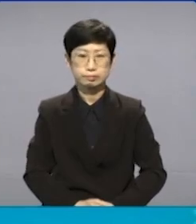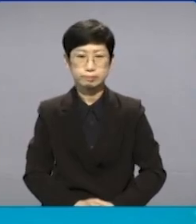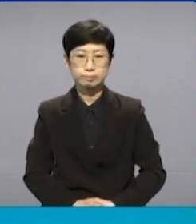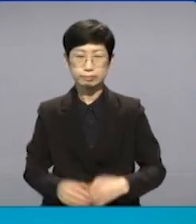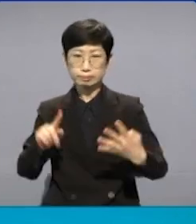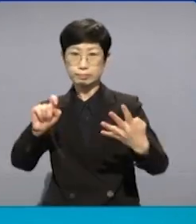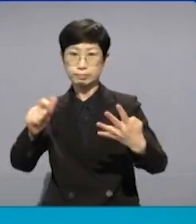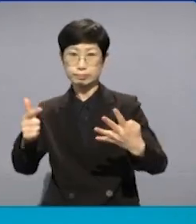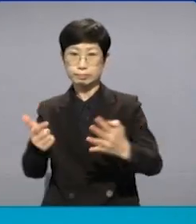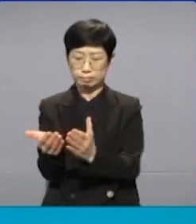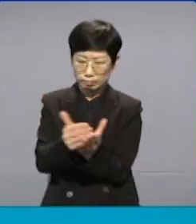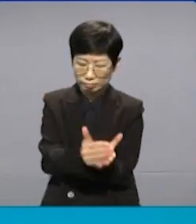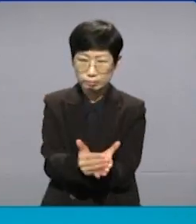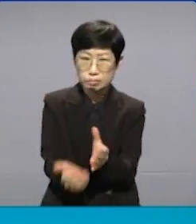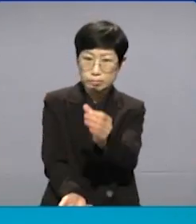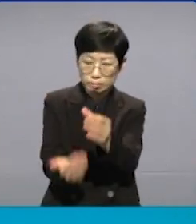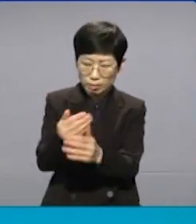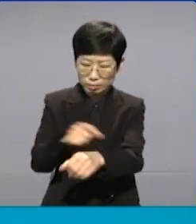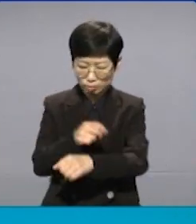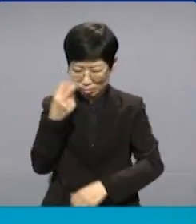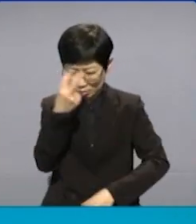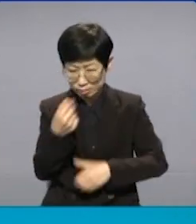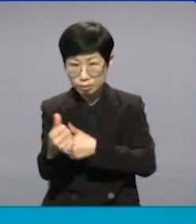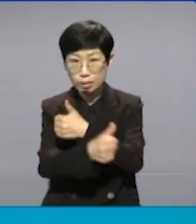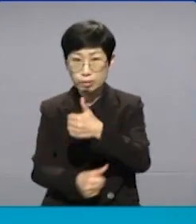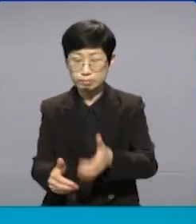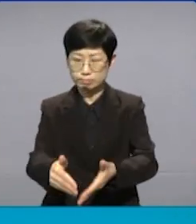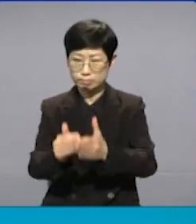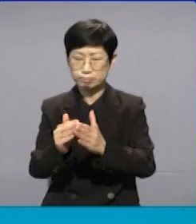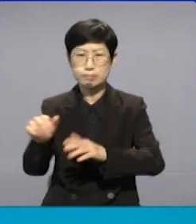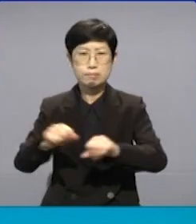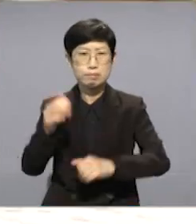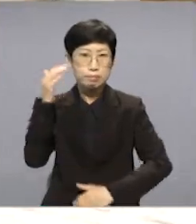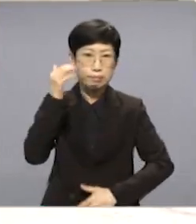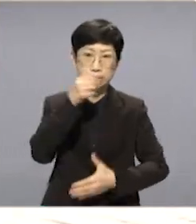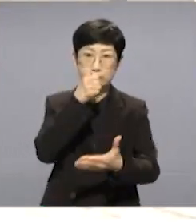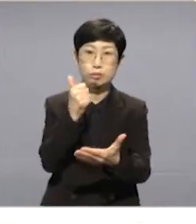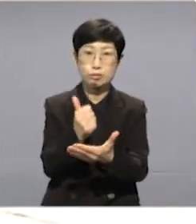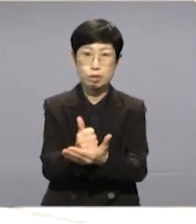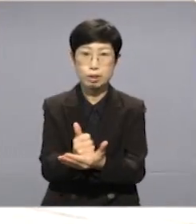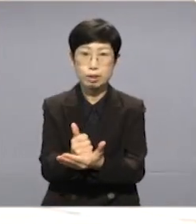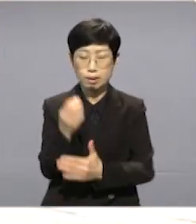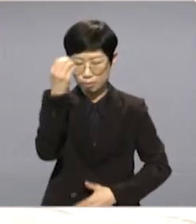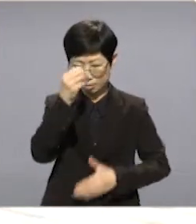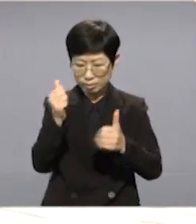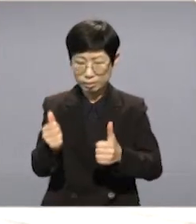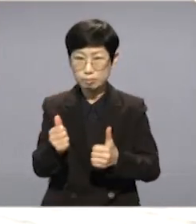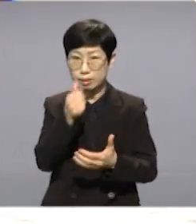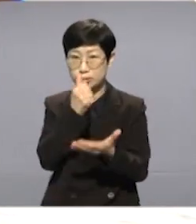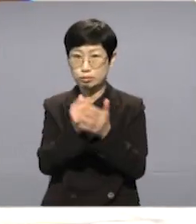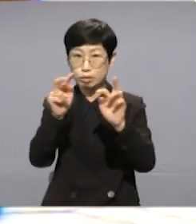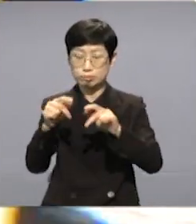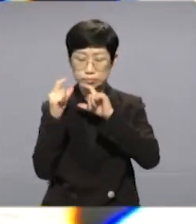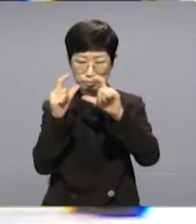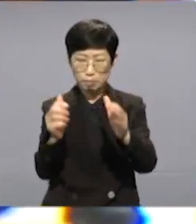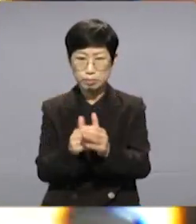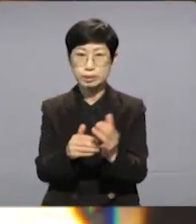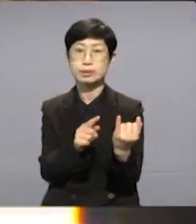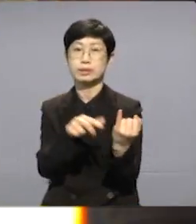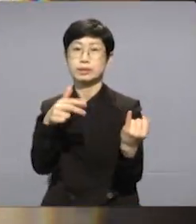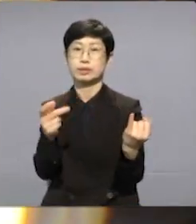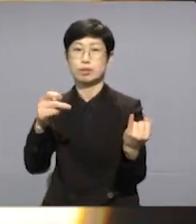4.16 세월호 특별조사위원회 설립과 활동을 방해한 혐의로 항소심에서 무죄를 선고받은 조윤선 전 청와대